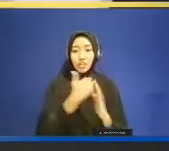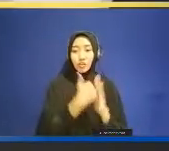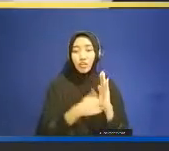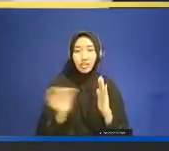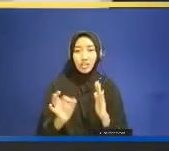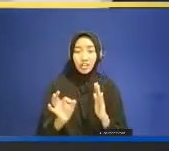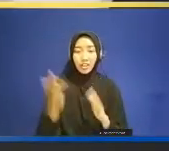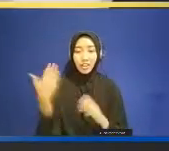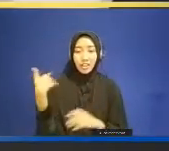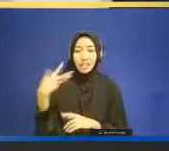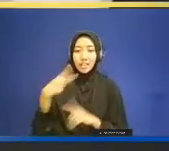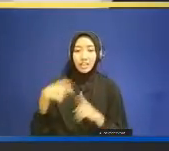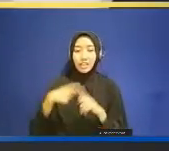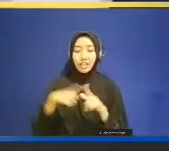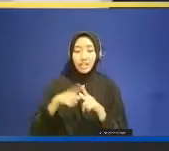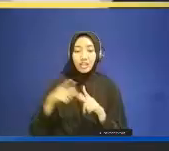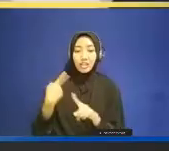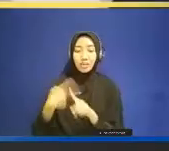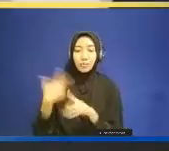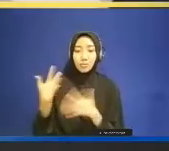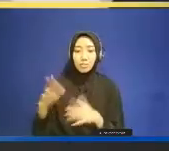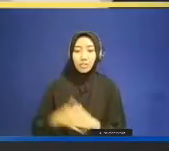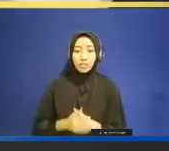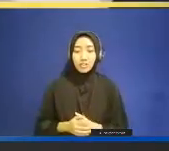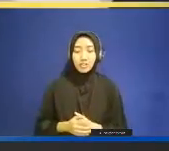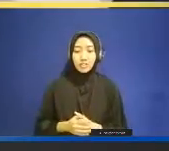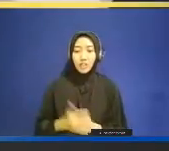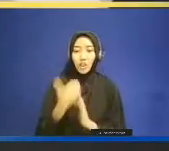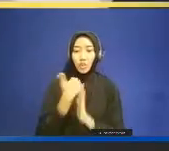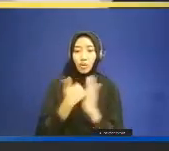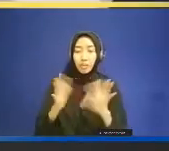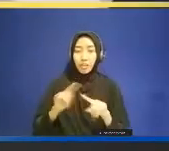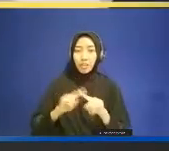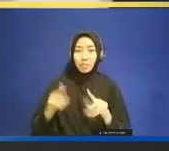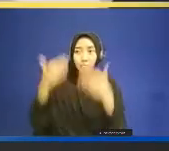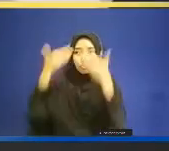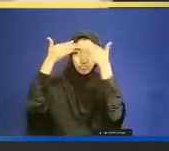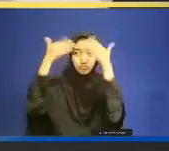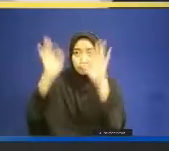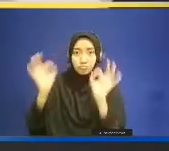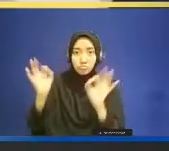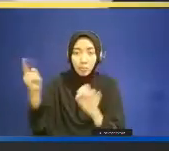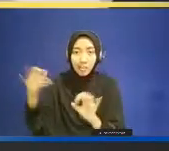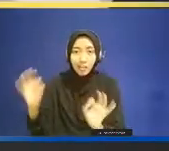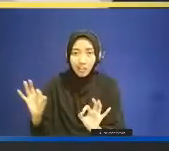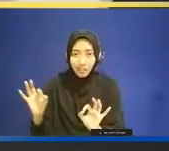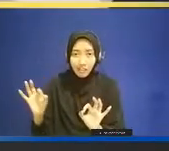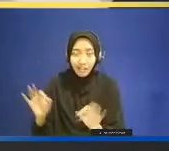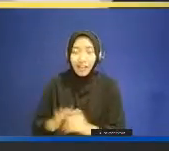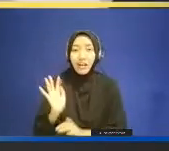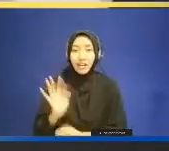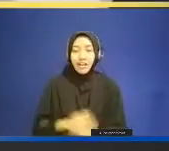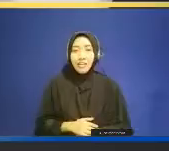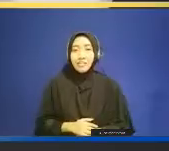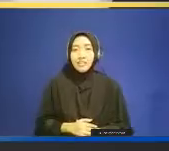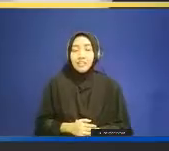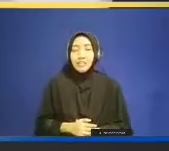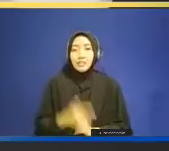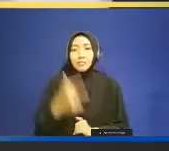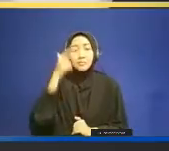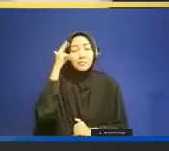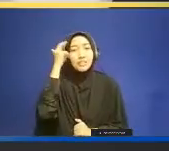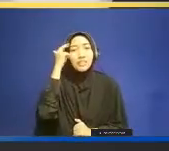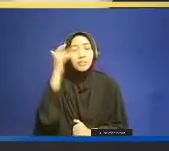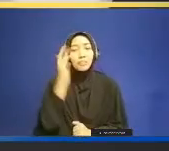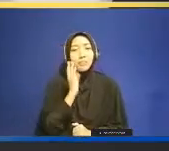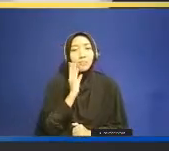kita Diecast juga dan nambahin tuh banyak opportunity tapi apakah pemerintah open-minded kita terkait dengan metode mudah-mudahan dengan adanya pelajaran pada Mini